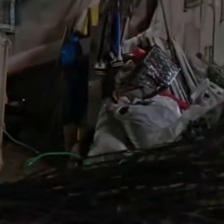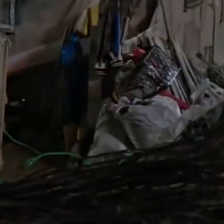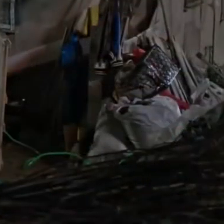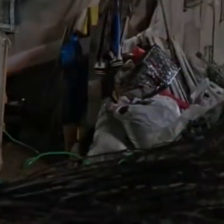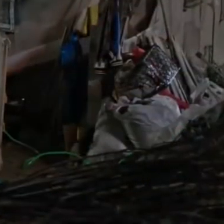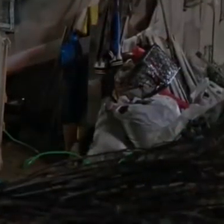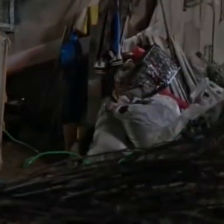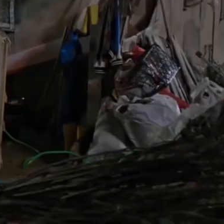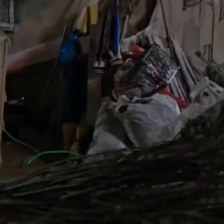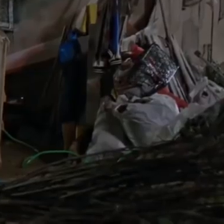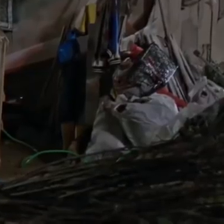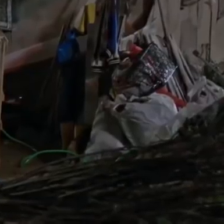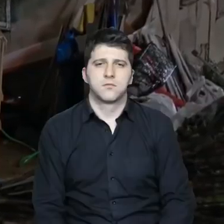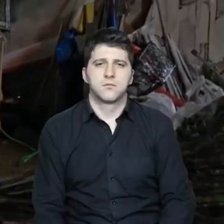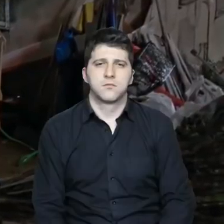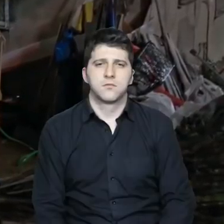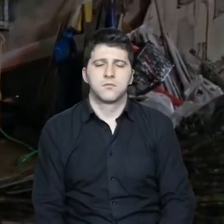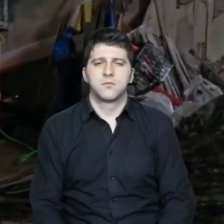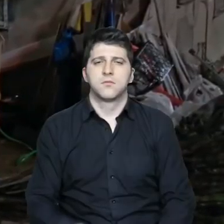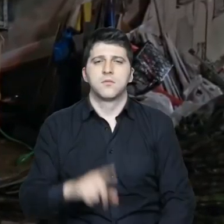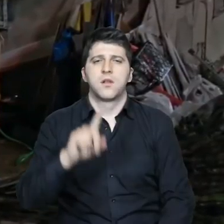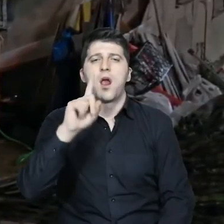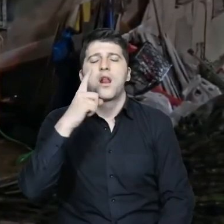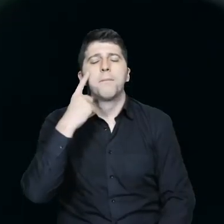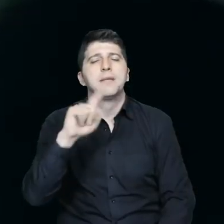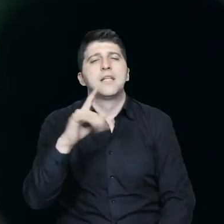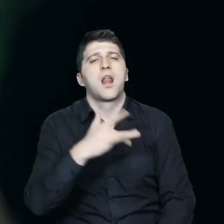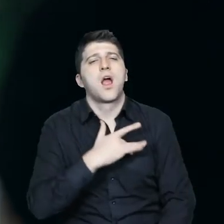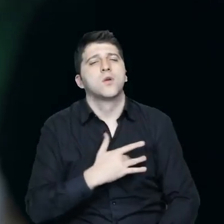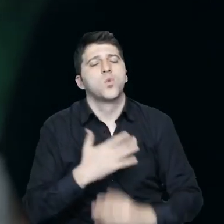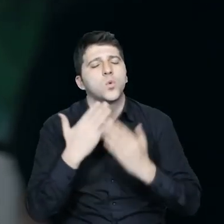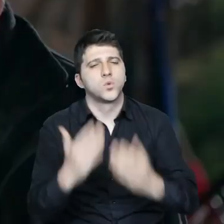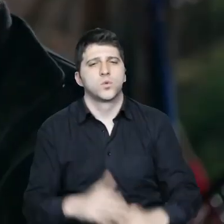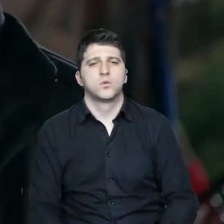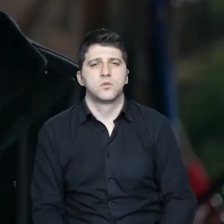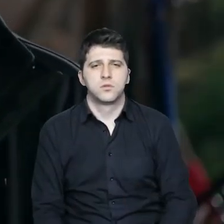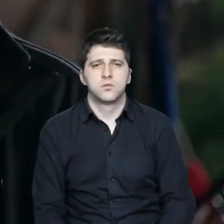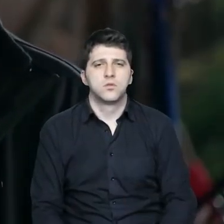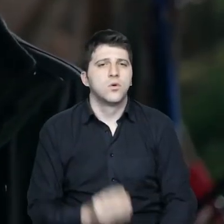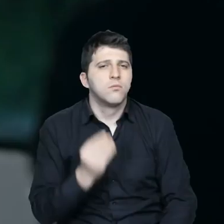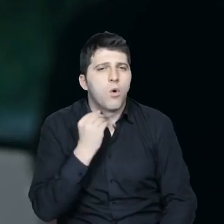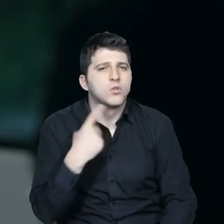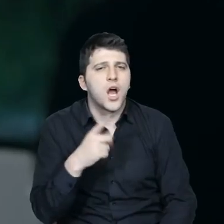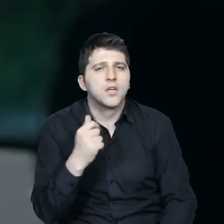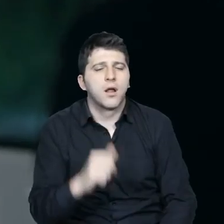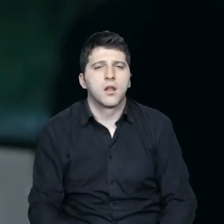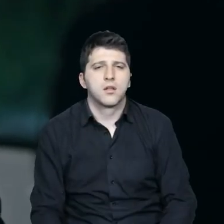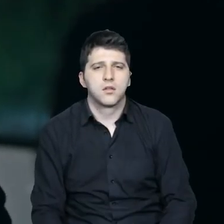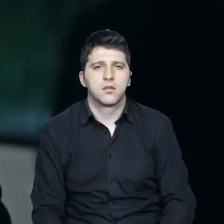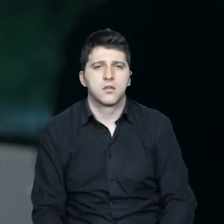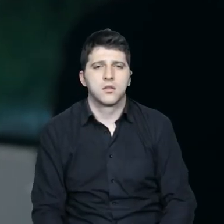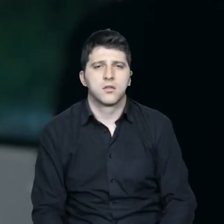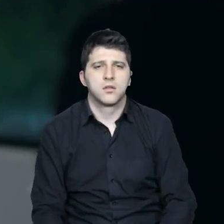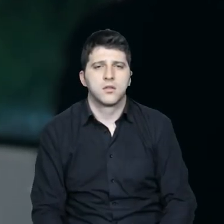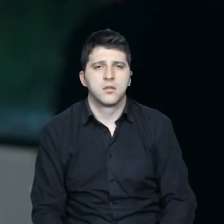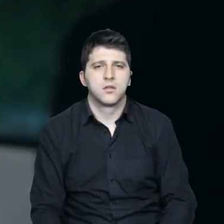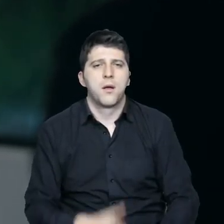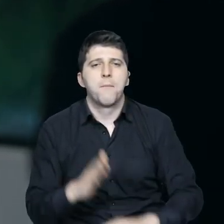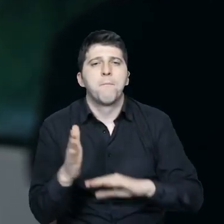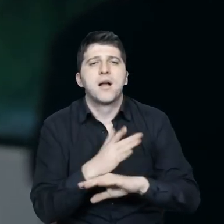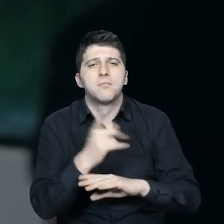İbrahim de inmiş. Allah senden bin kere razı olsun evladım. Borcumuz nedir? Malzeme